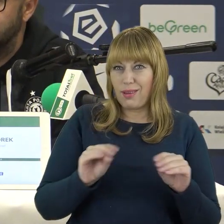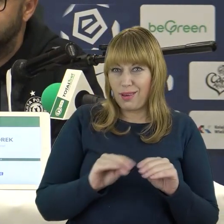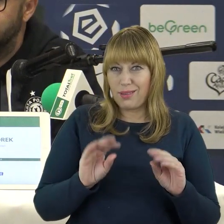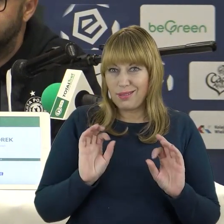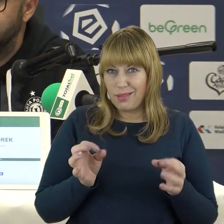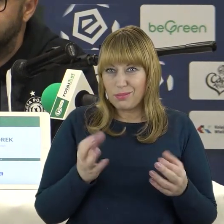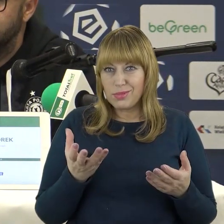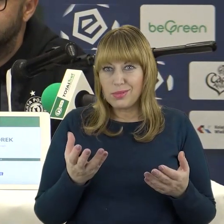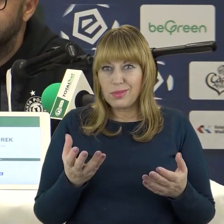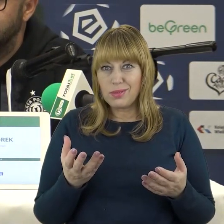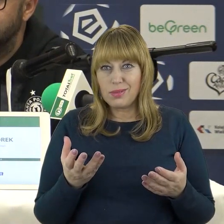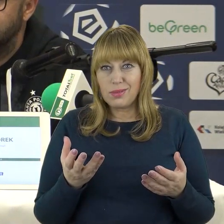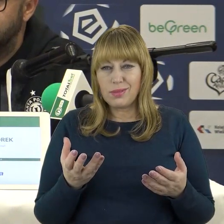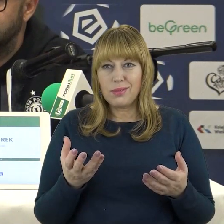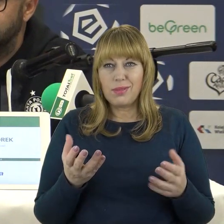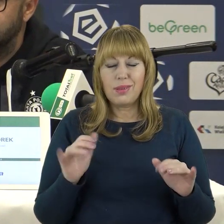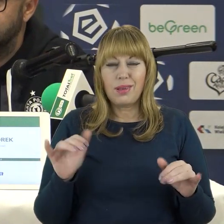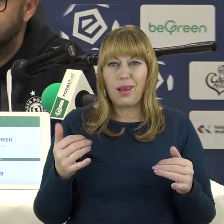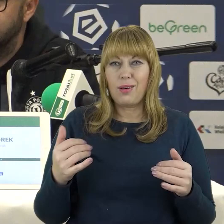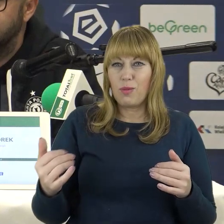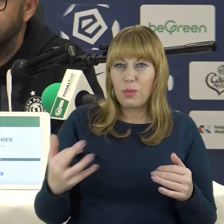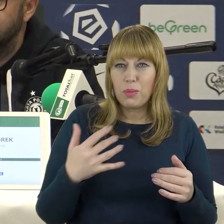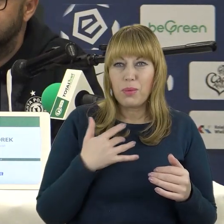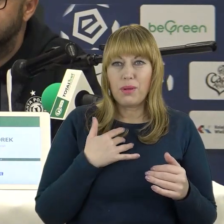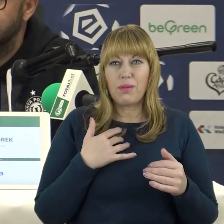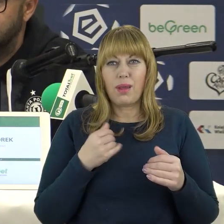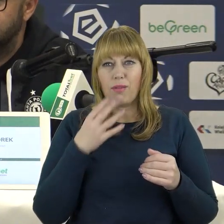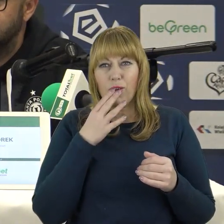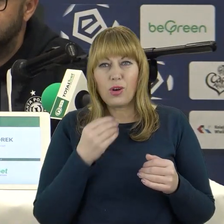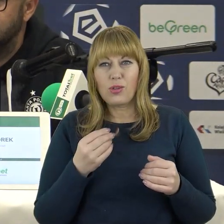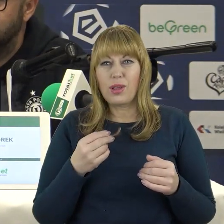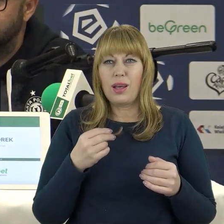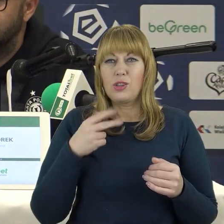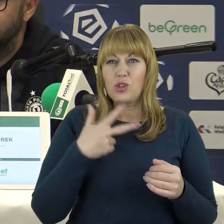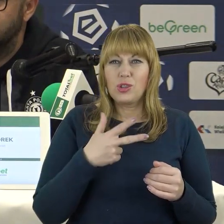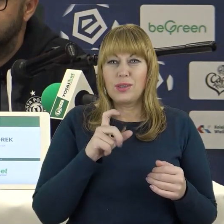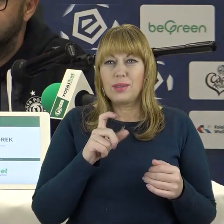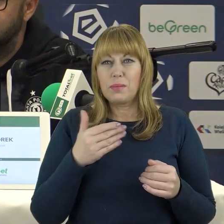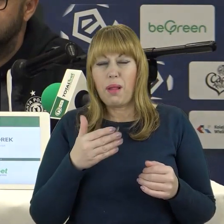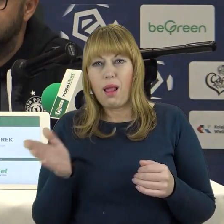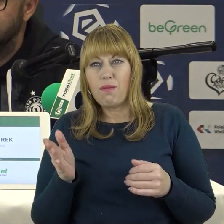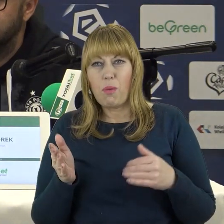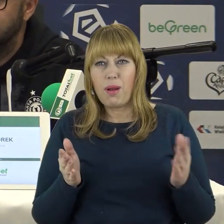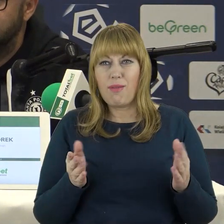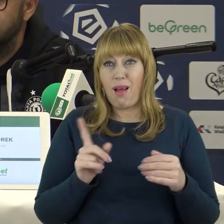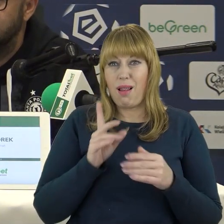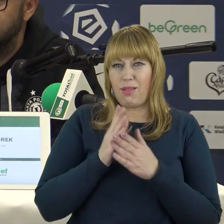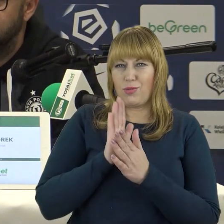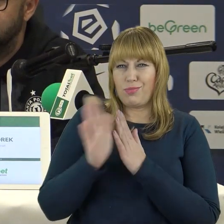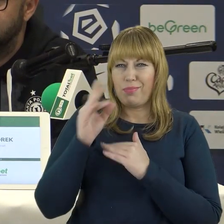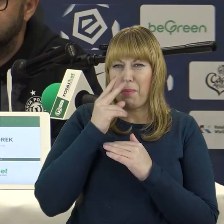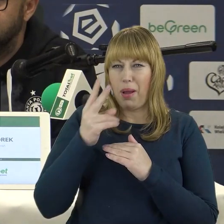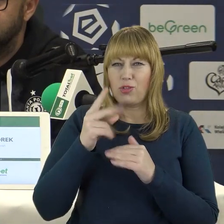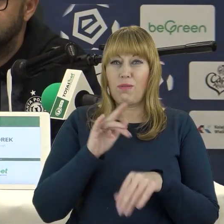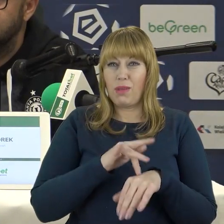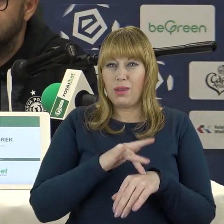Mario Rodriguez'a, pan na to nie ma jakąś płynność, na to czy trzy centymetr w lewo, trzy w prawo, ale też na końcu patrzymy na wynik i